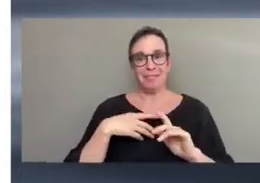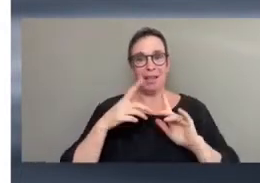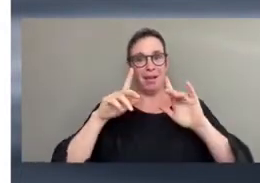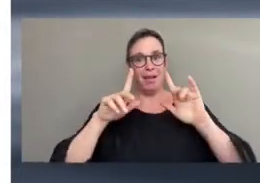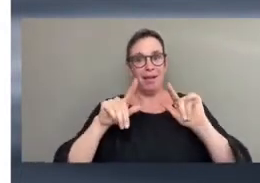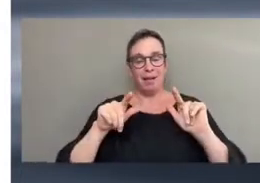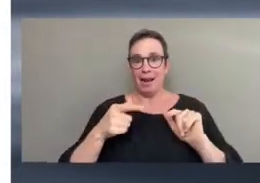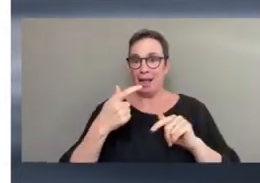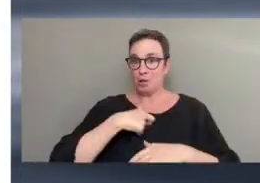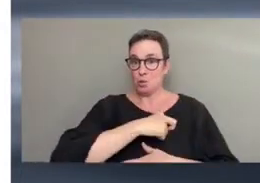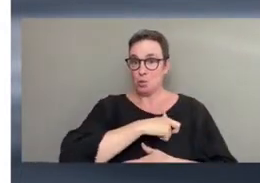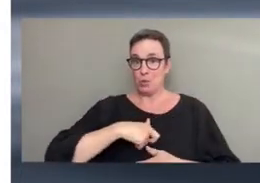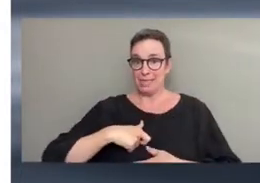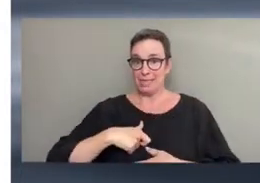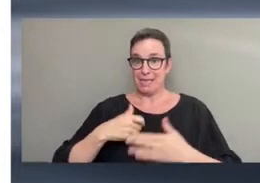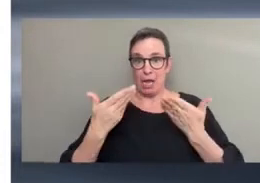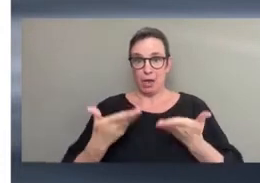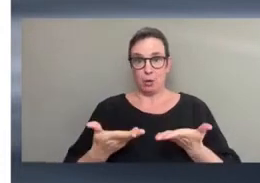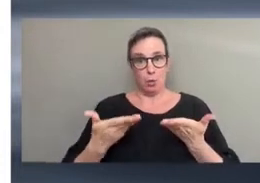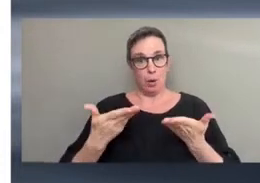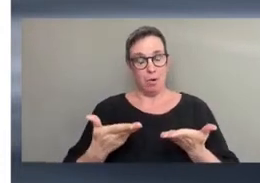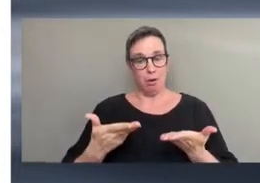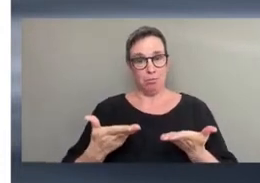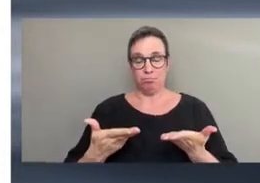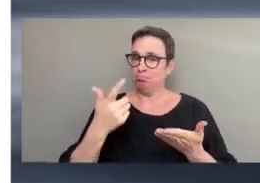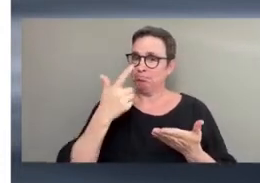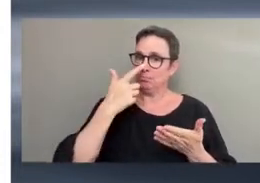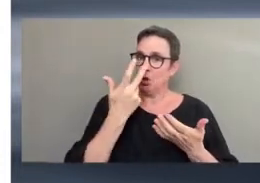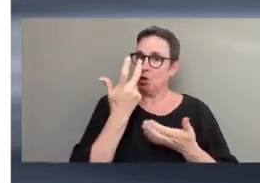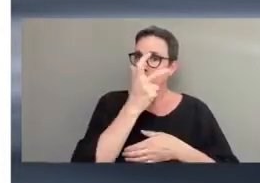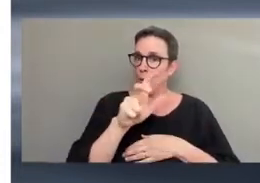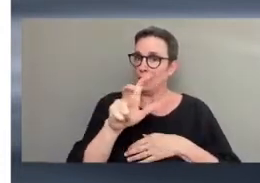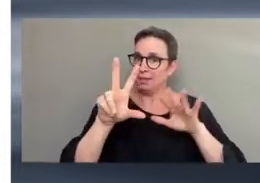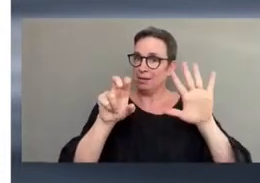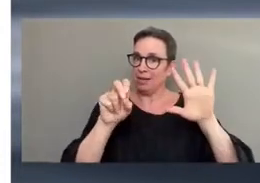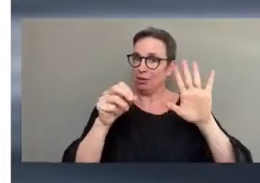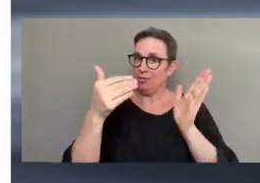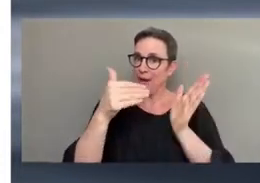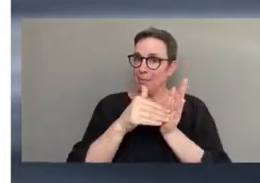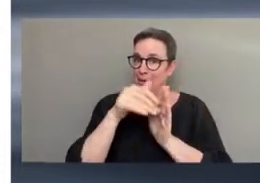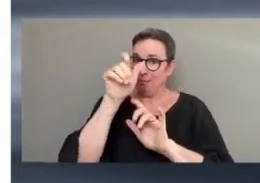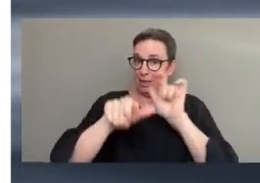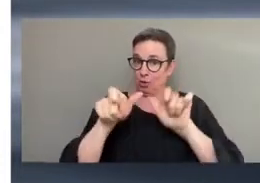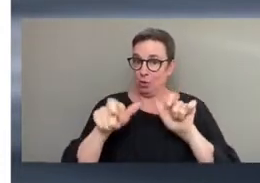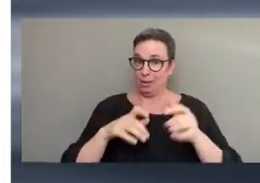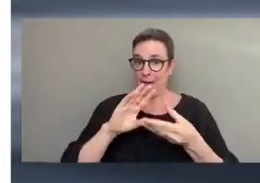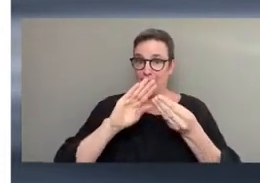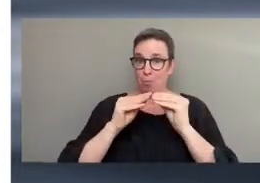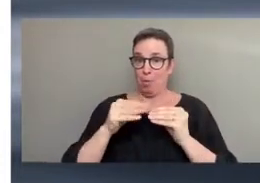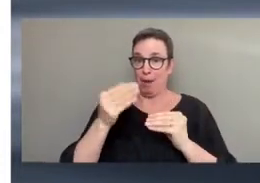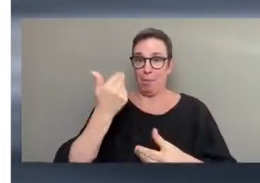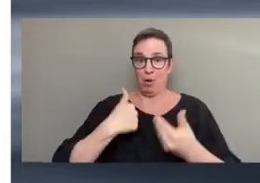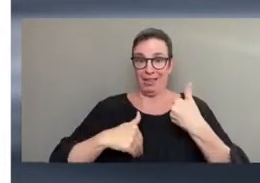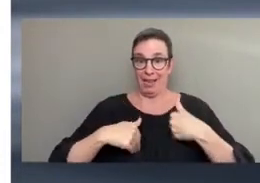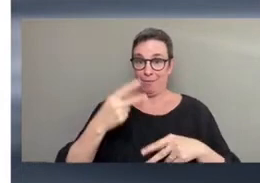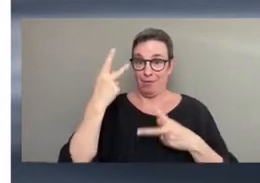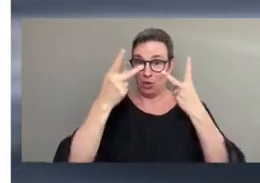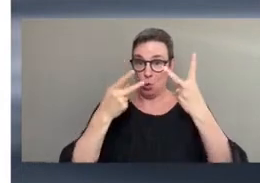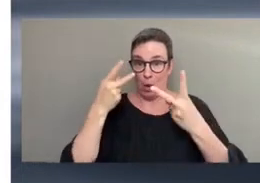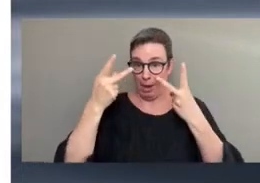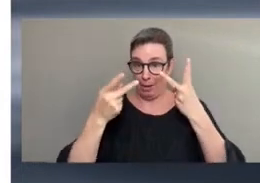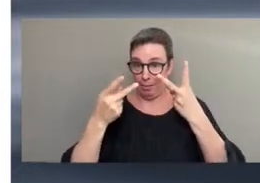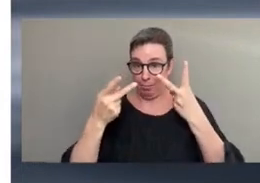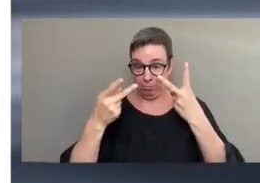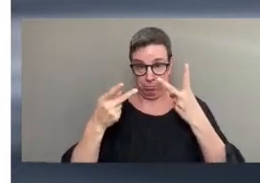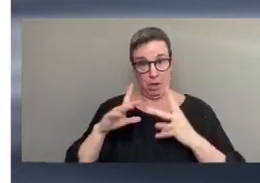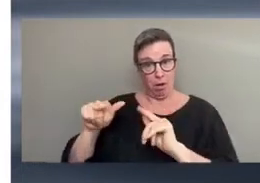actuellement en Suisse environ 380 000 personnes handicapées de la vue. Ces personnes ont des droits et